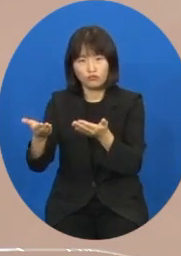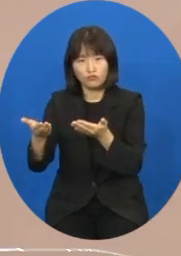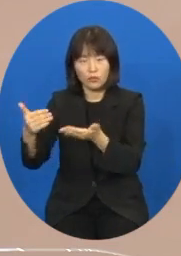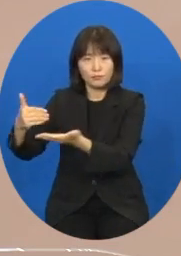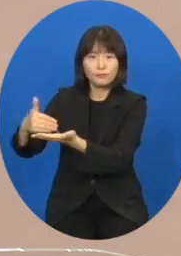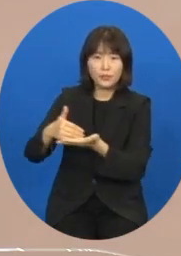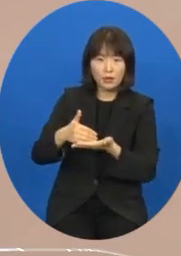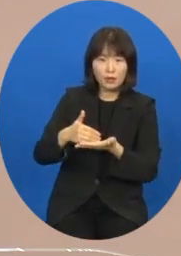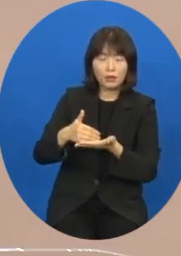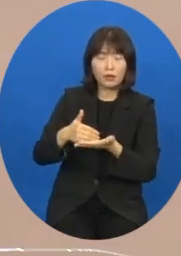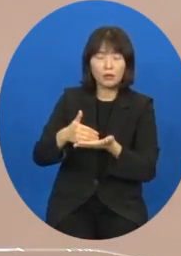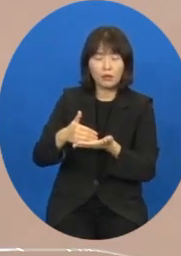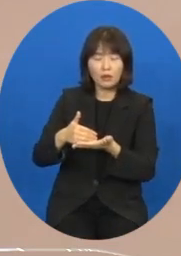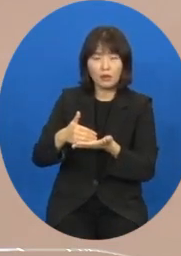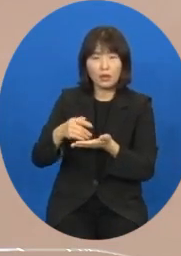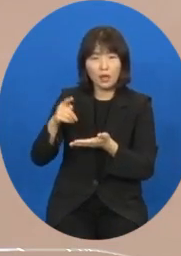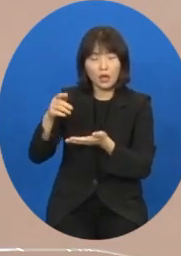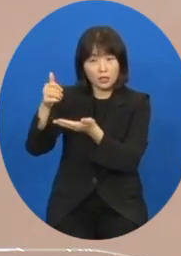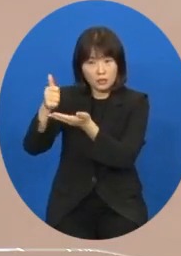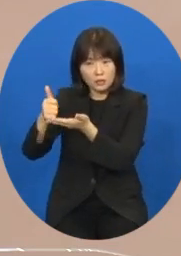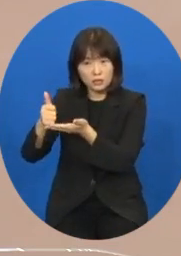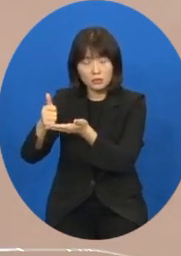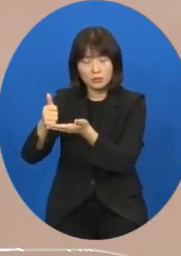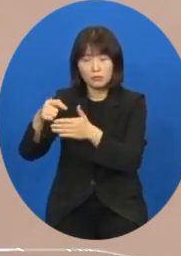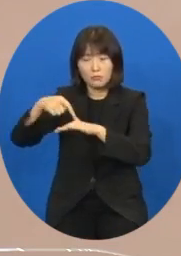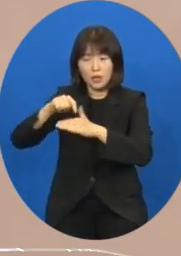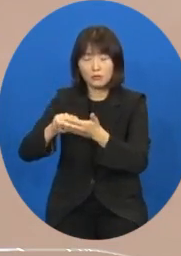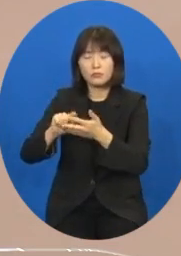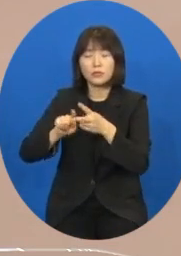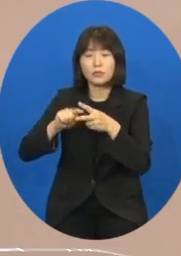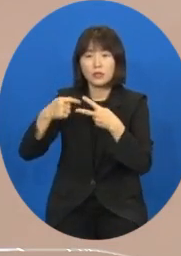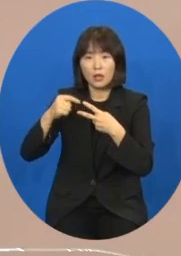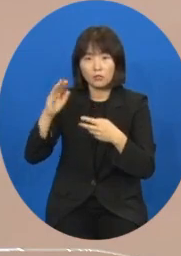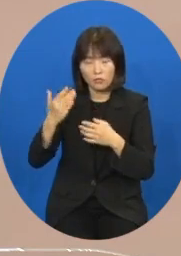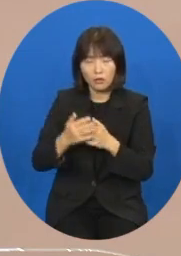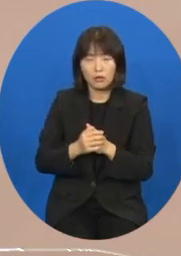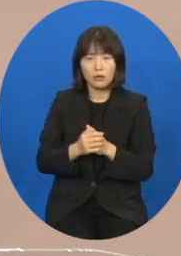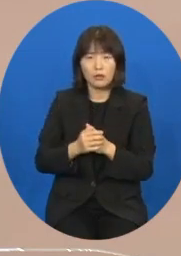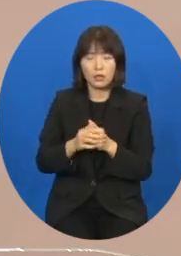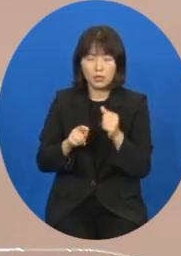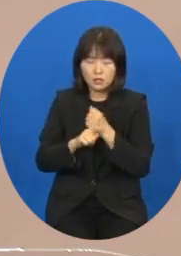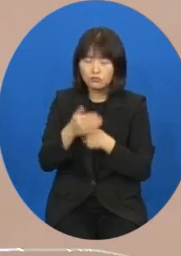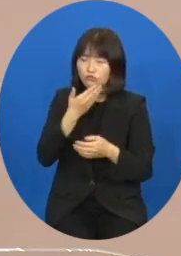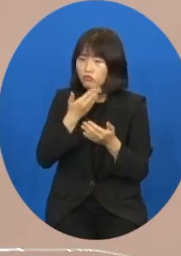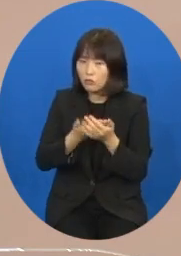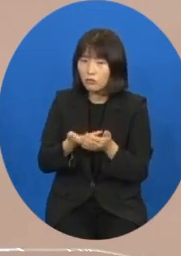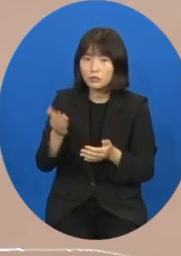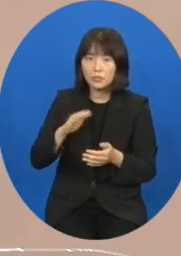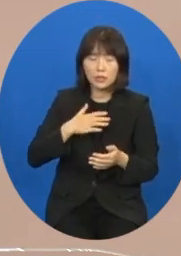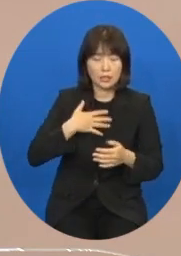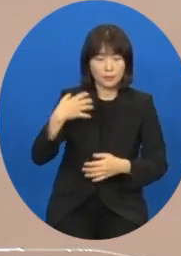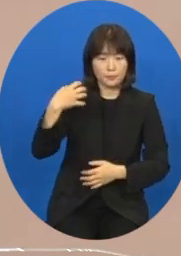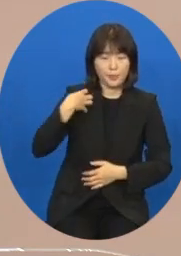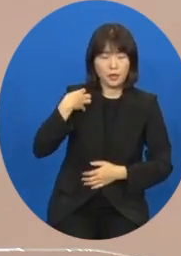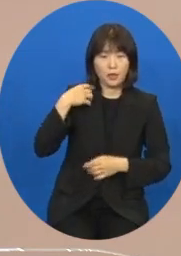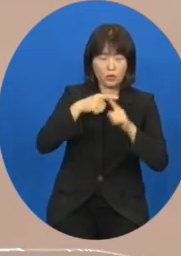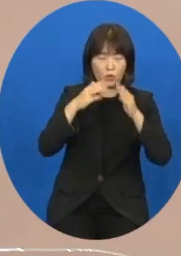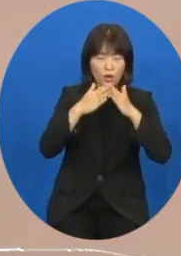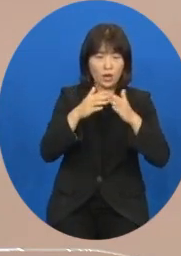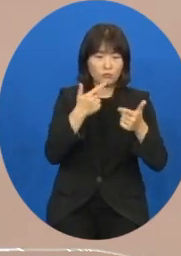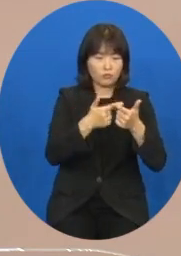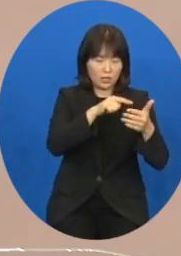이해가 되겠고 그 뜻은 귀하지만 제가 담임하던 교회가 그 지방에서 제일 큰